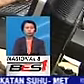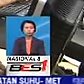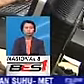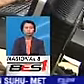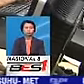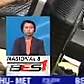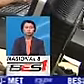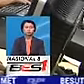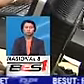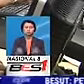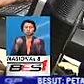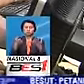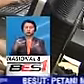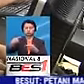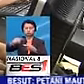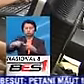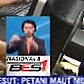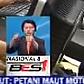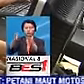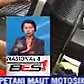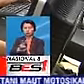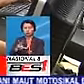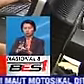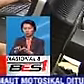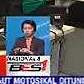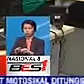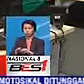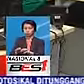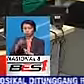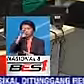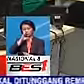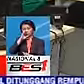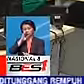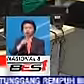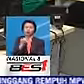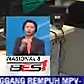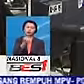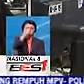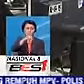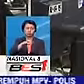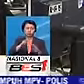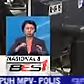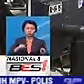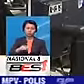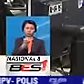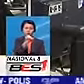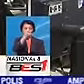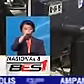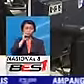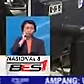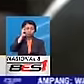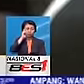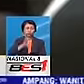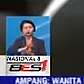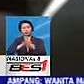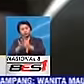bukhairi ramai yang mengaitkan permainan video dan menonton rancangan animasi membawa pengaruh buruk kepada pelajar berikutan dengan